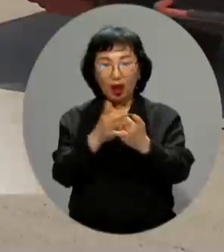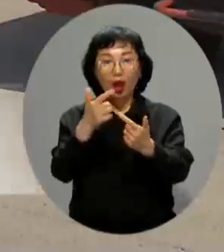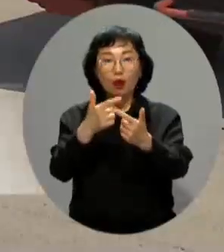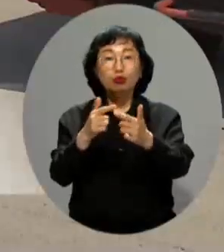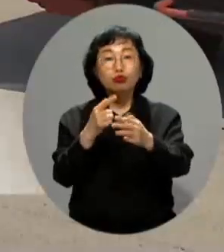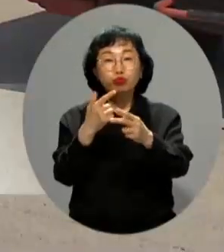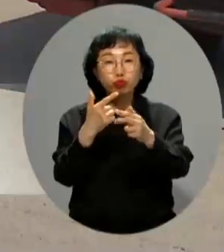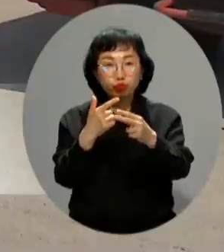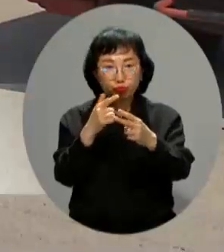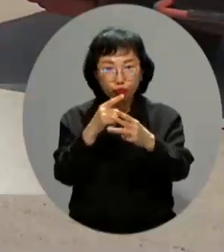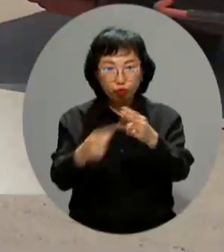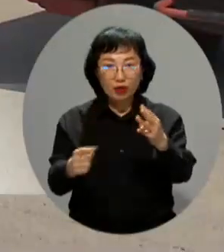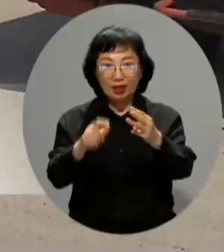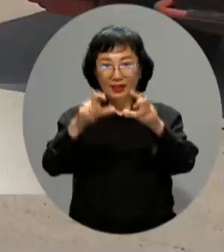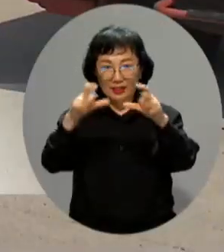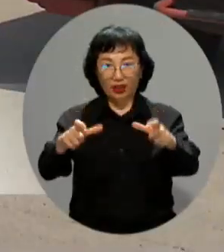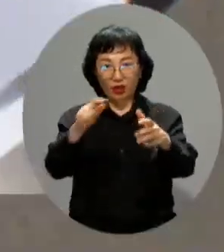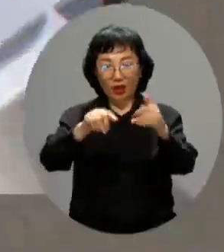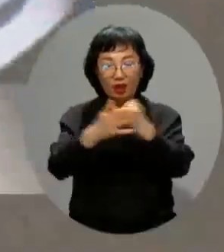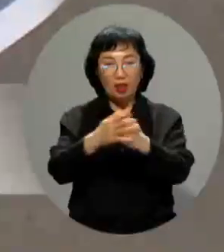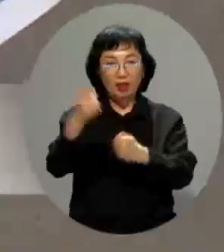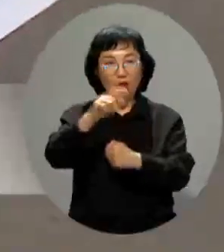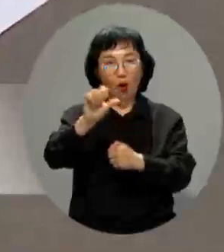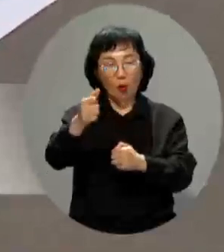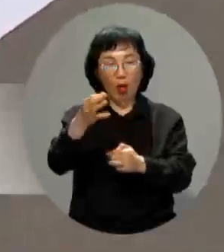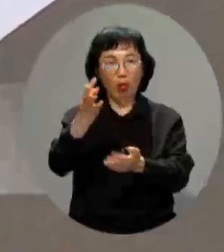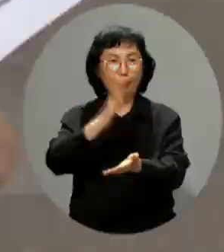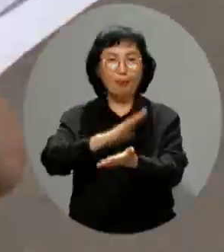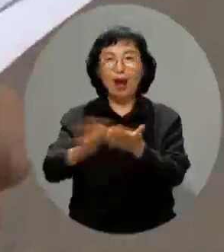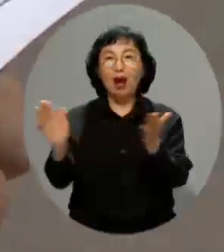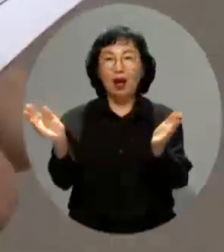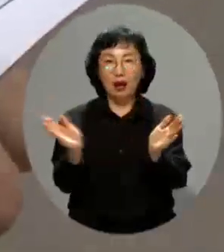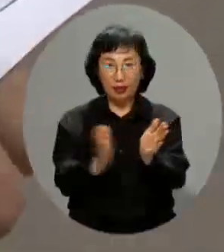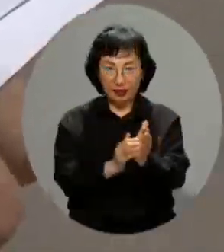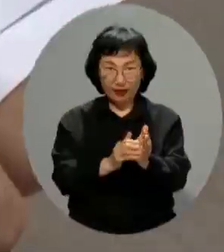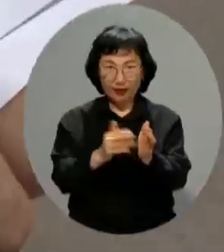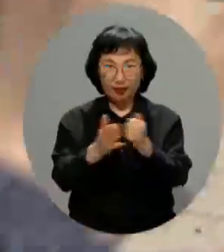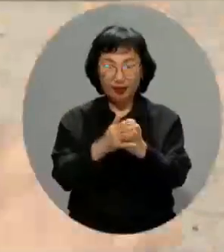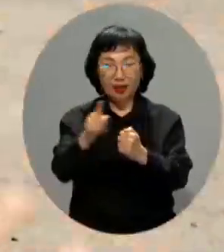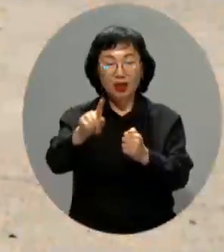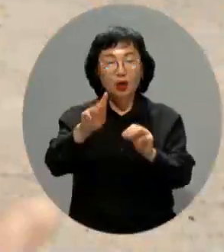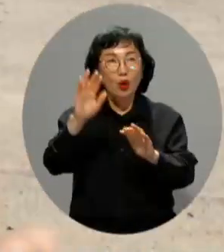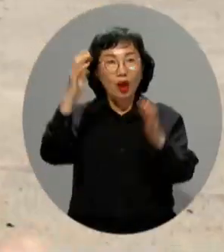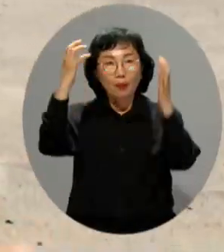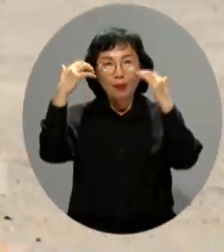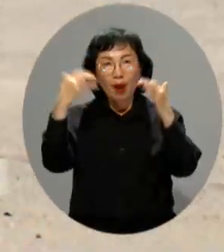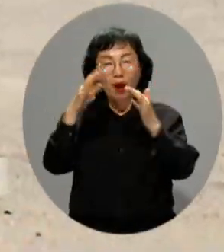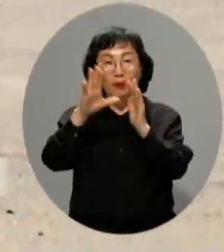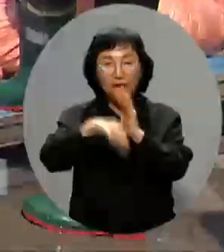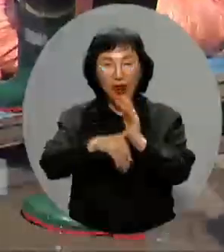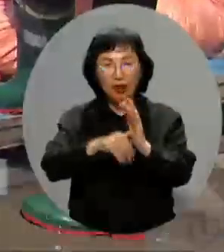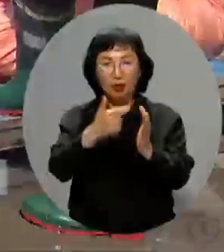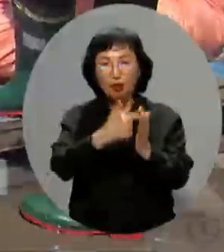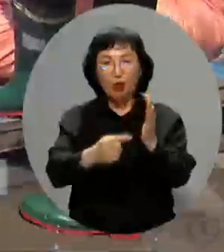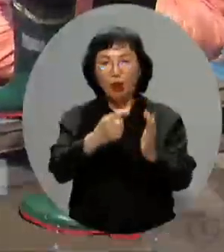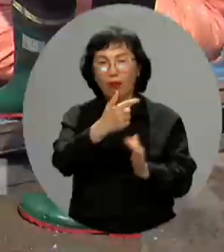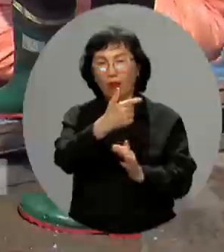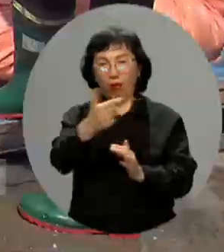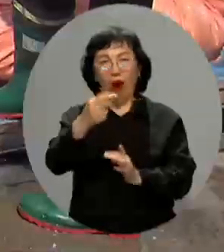경우 이미 올해 예산 1,500만 원이 소진된 상황. 해파리가 성장하는 여름철 적지 않은 피해가